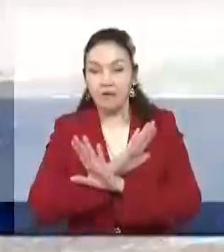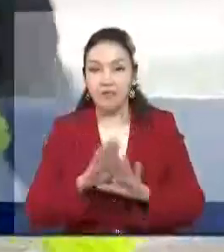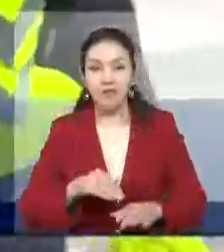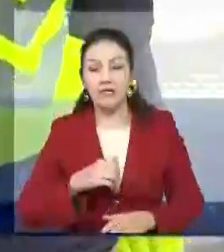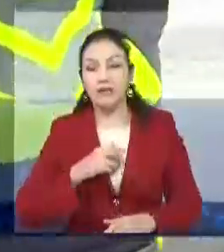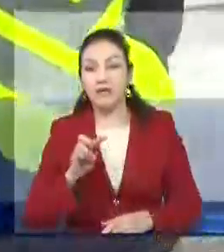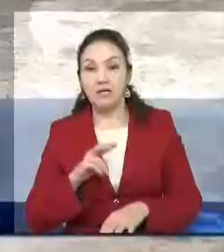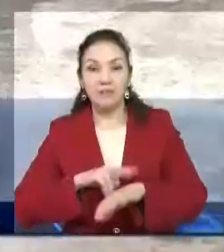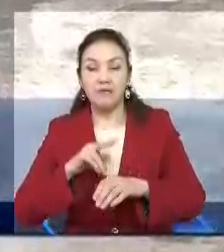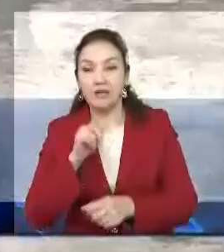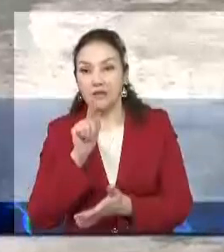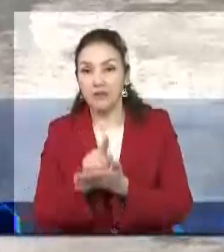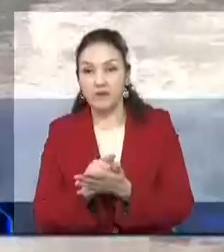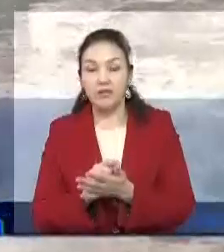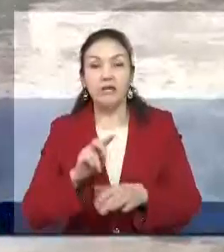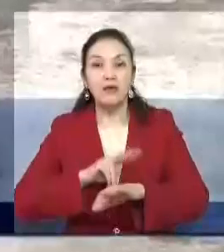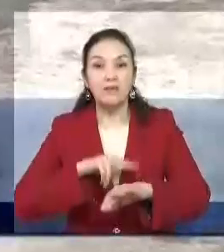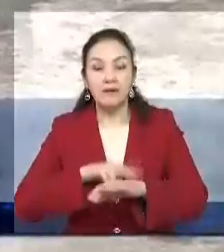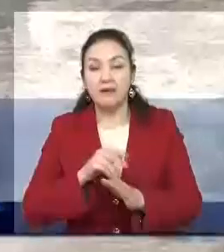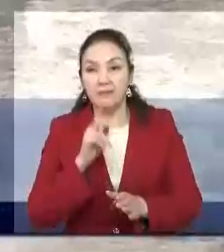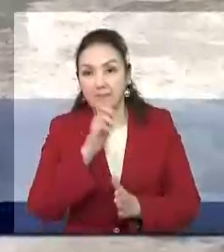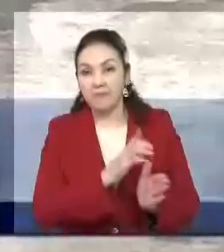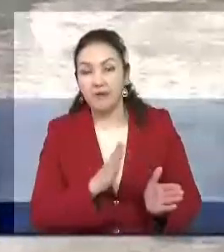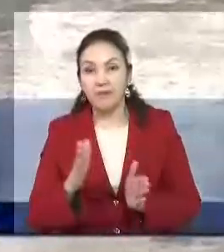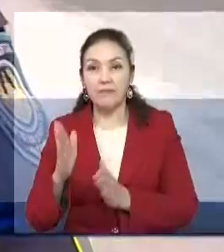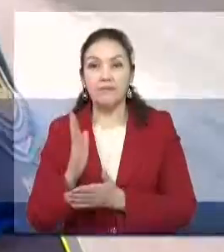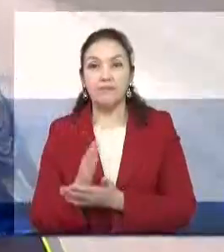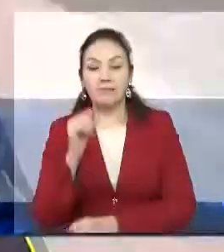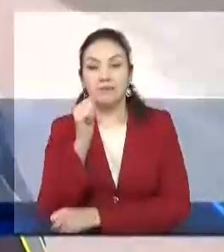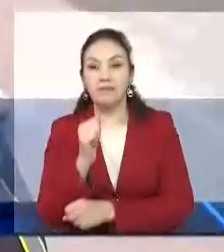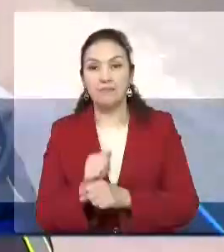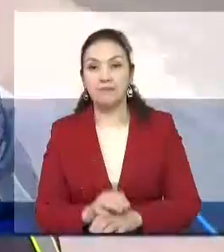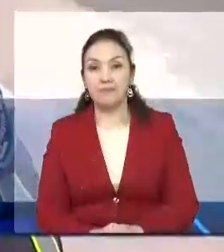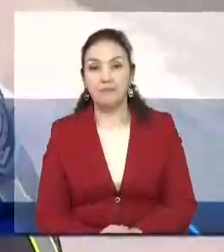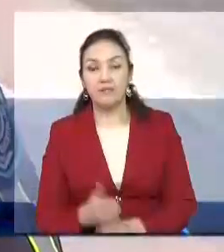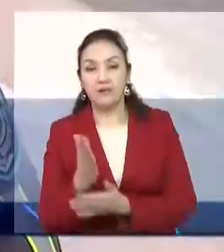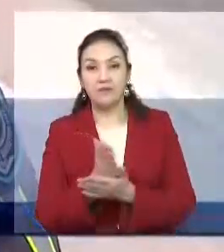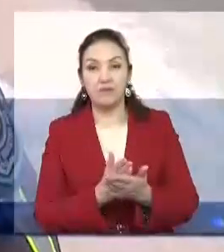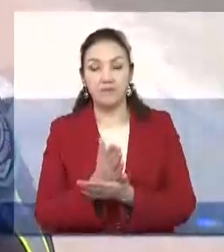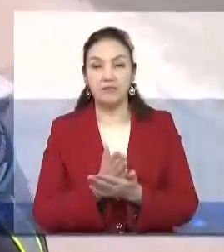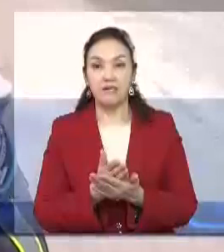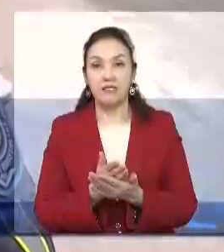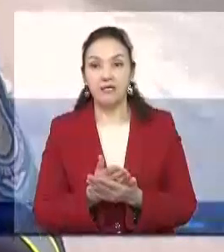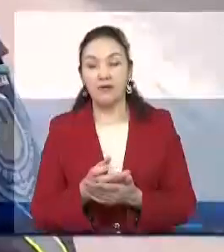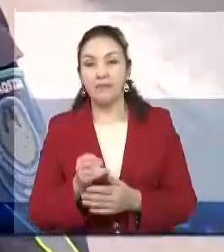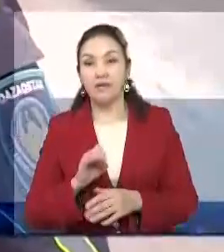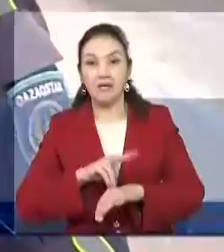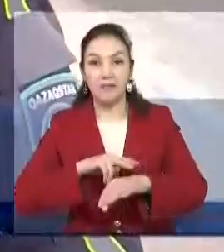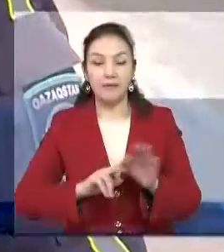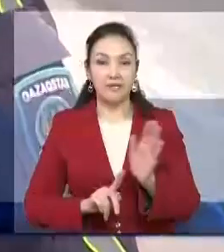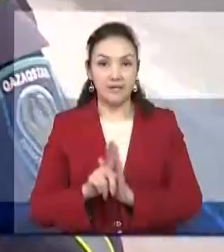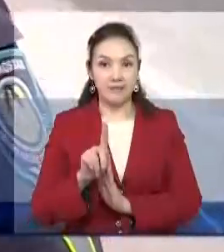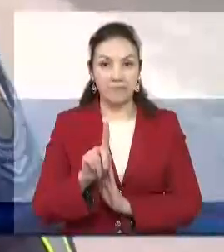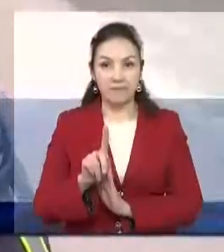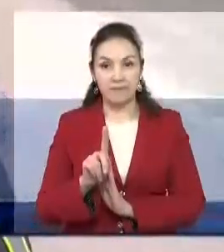ведь кто-то должен оберегать покой граждан и соблюдать правопорядок, подчеркивает сотрудник. Служба инспектора службы патрульной полиции